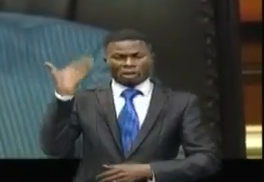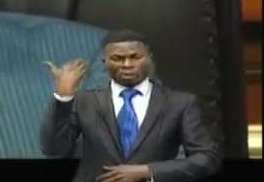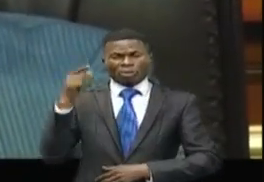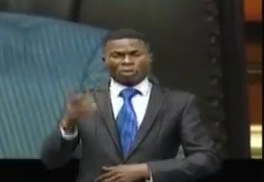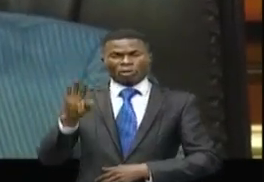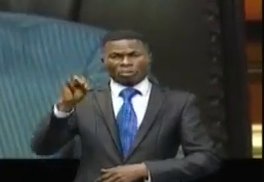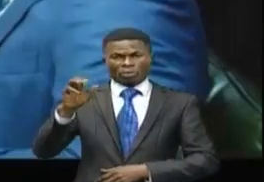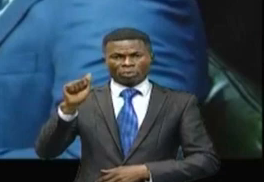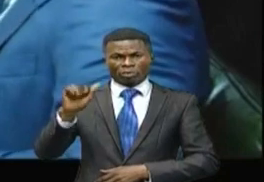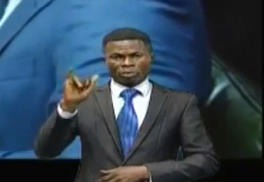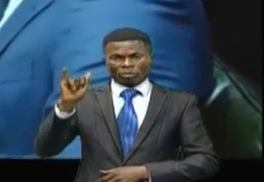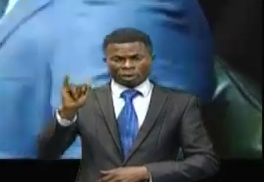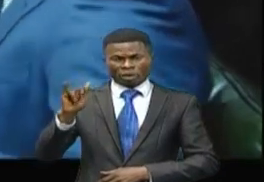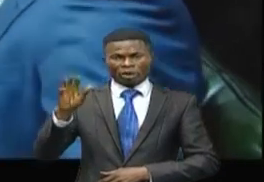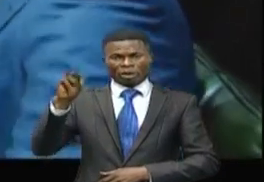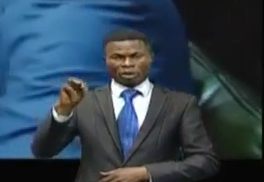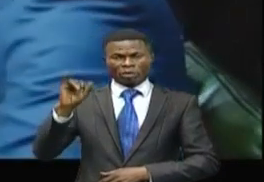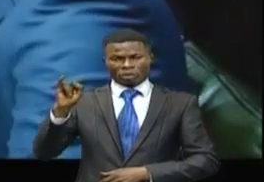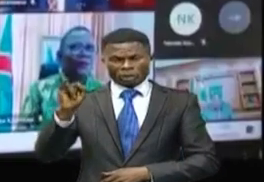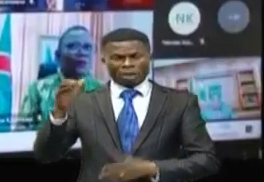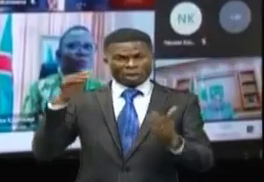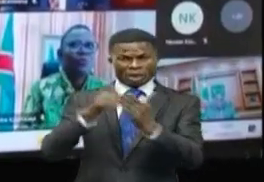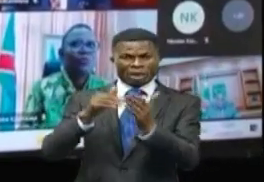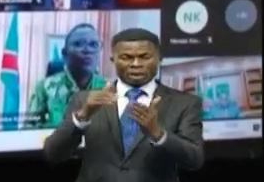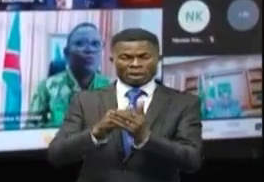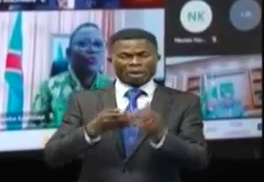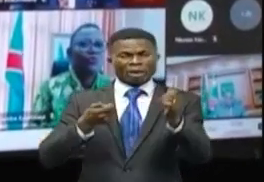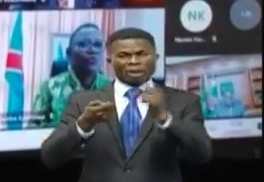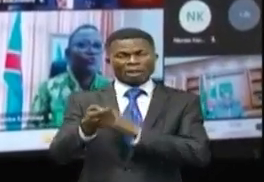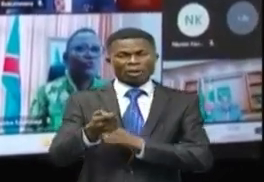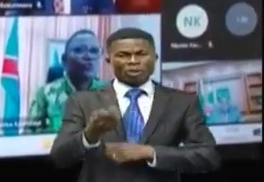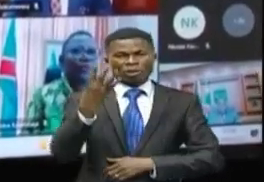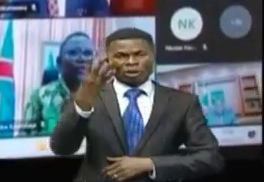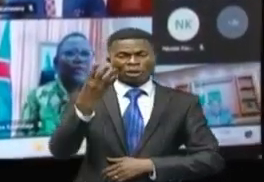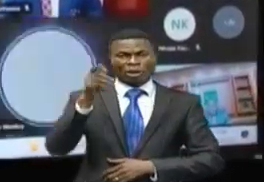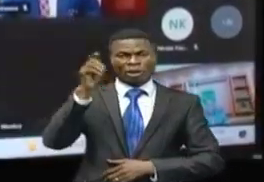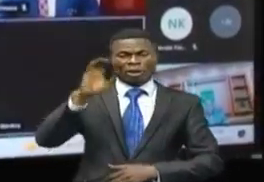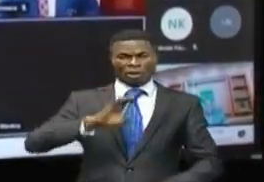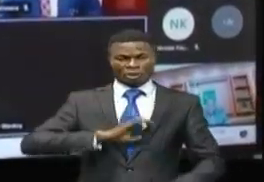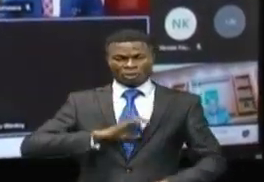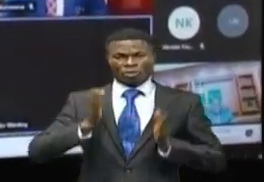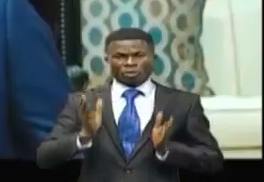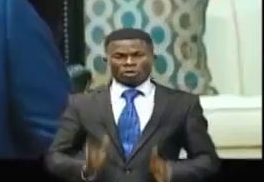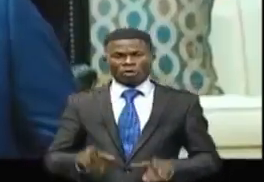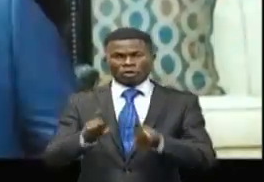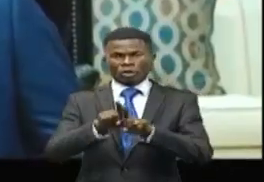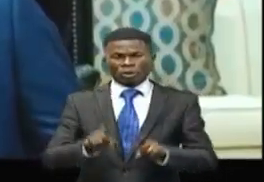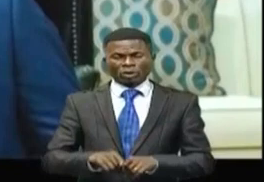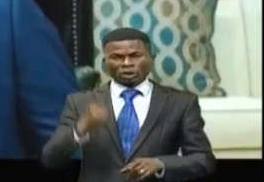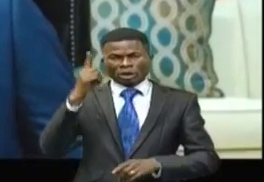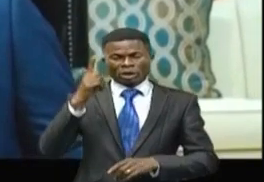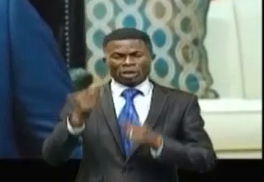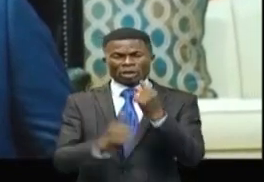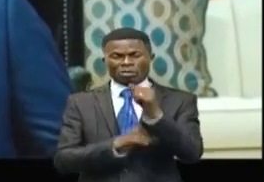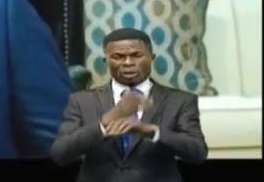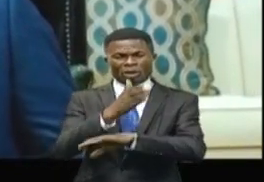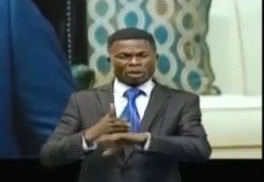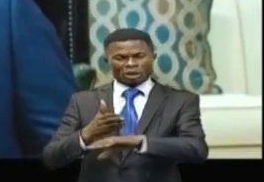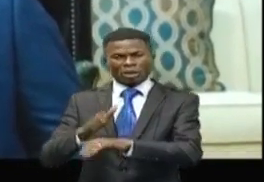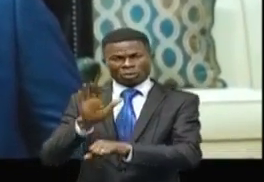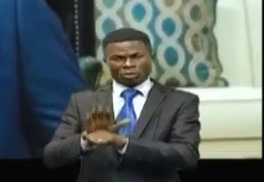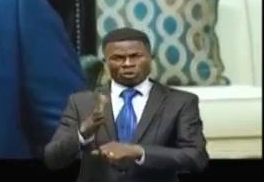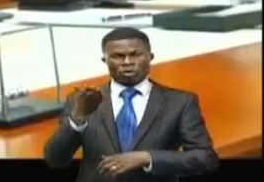attaque qui a conduit à la mort de 81 ans policier et à l'est sont plusieurs autres